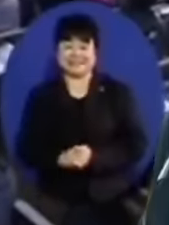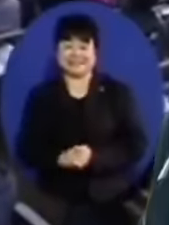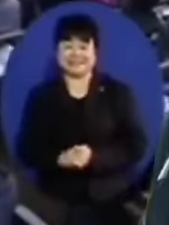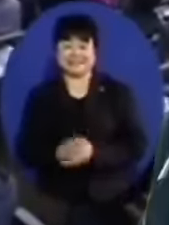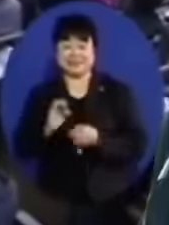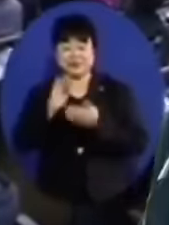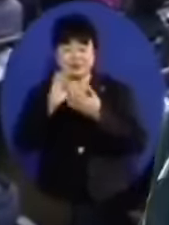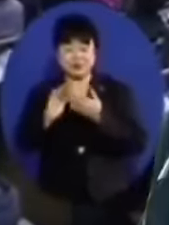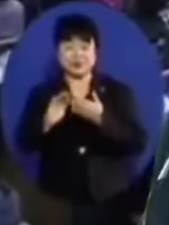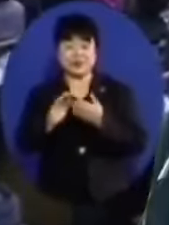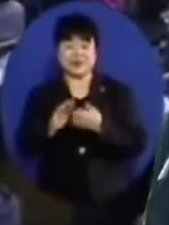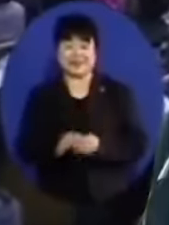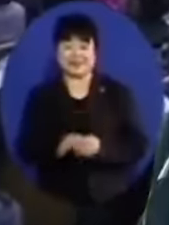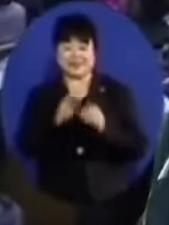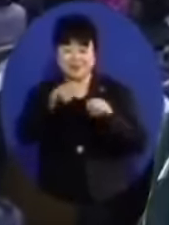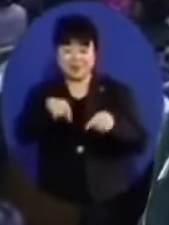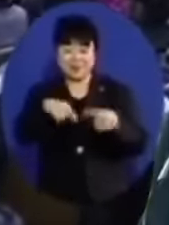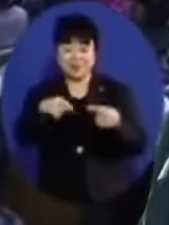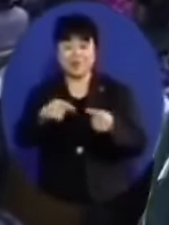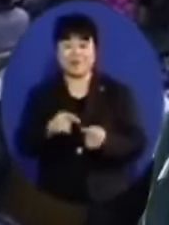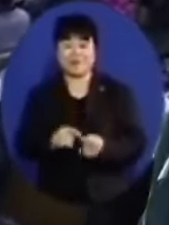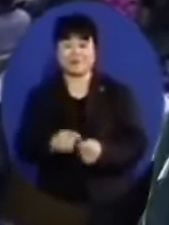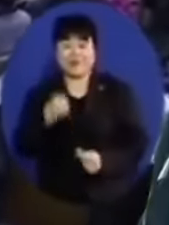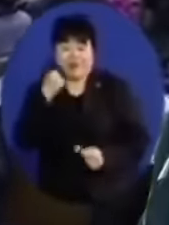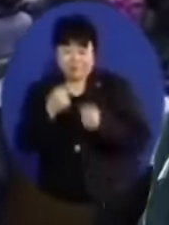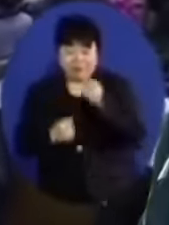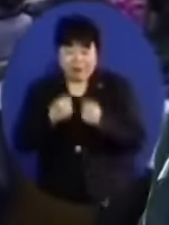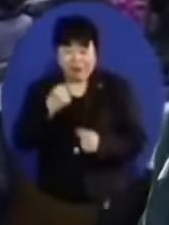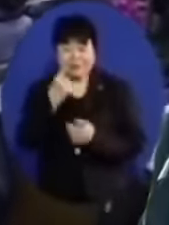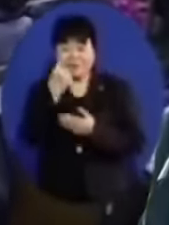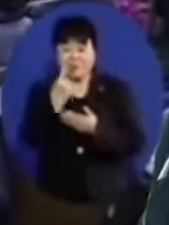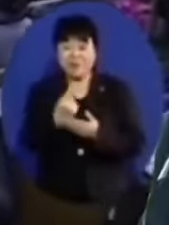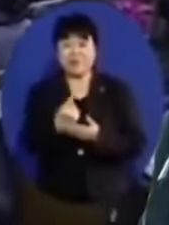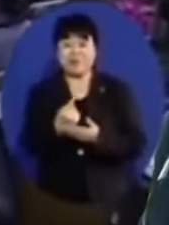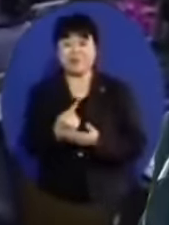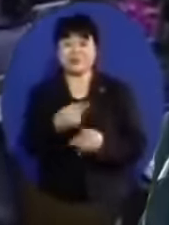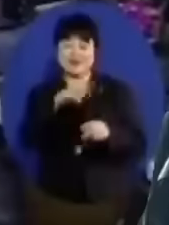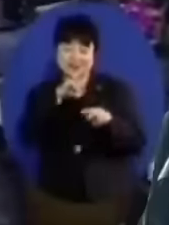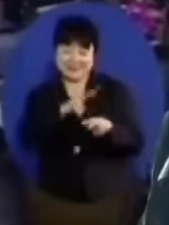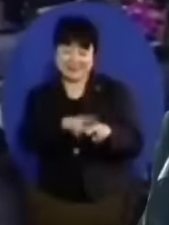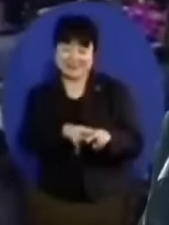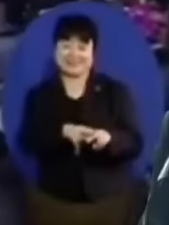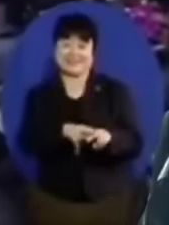잠시 후 여류 명사는 허겁지겁 콜택시를 올라타면서